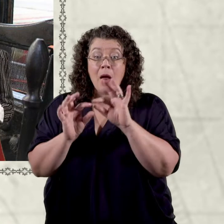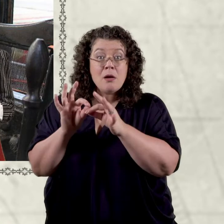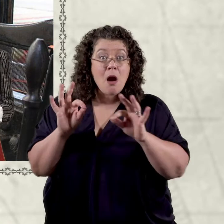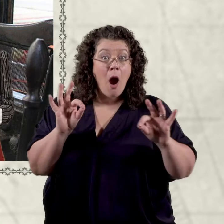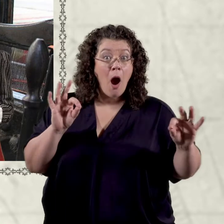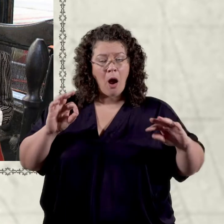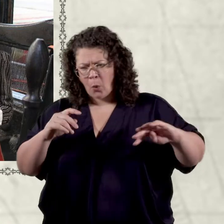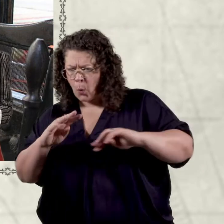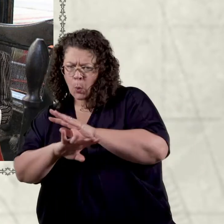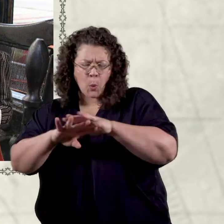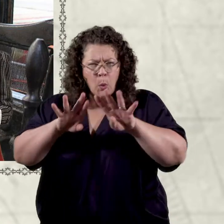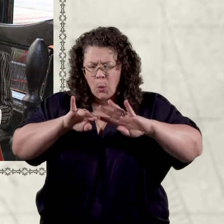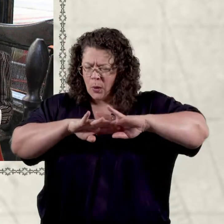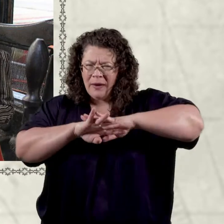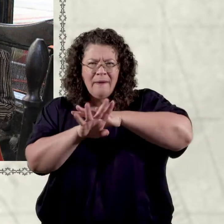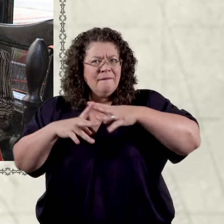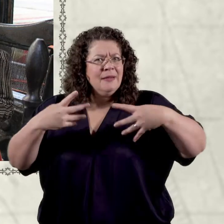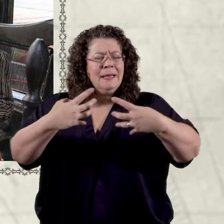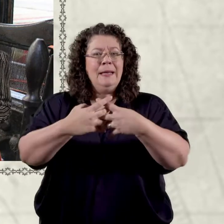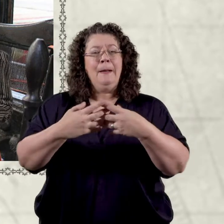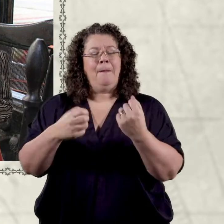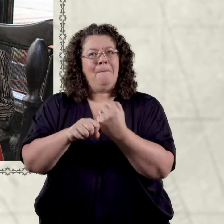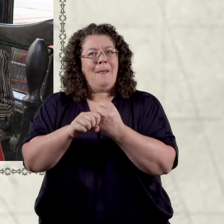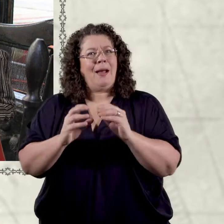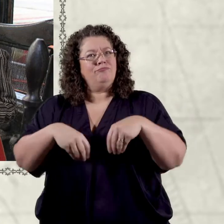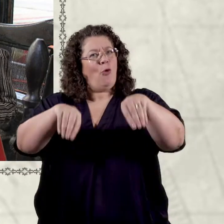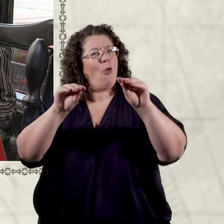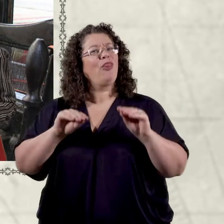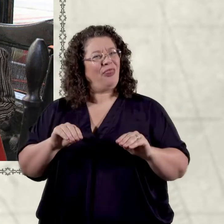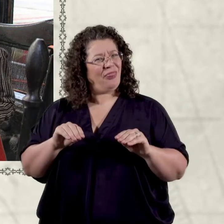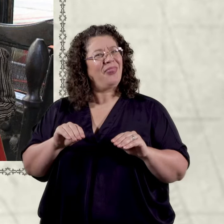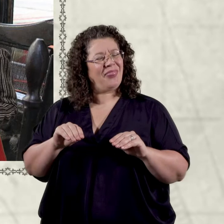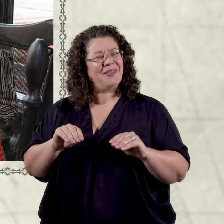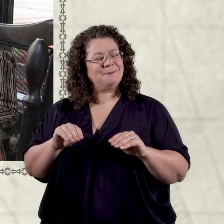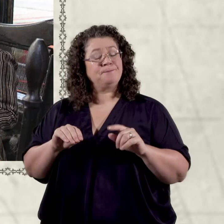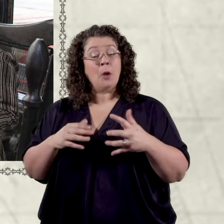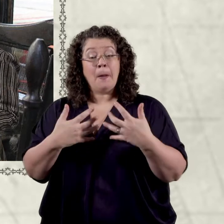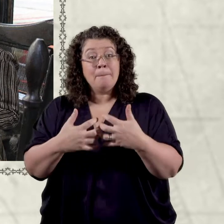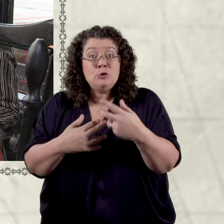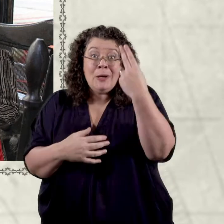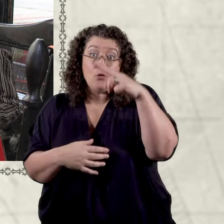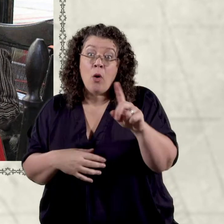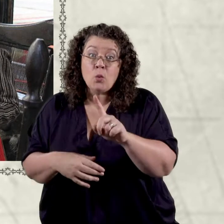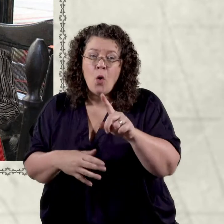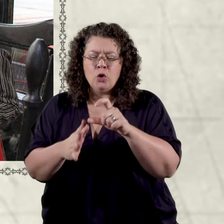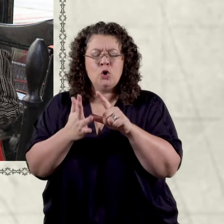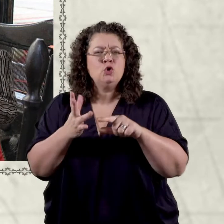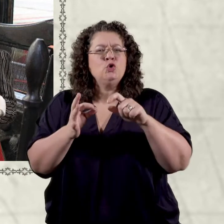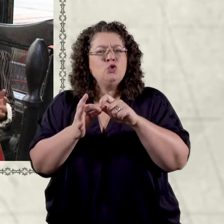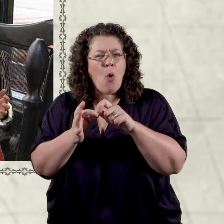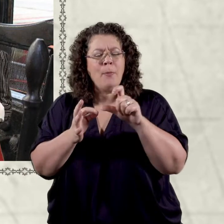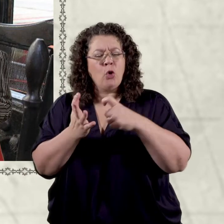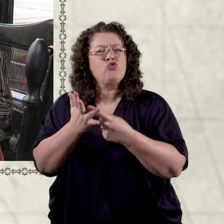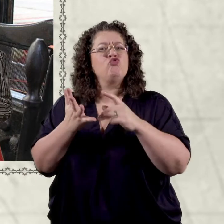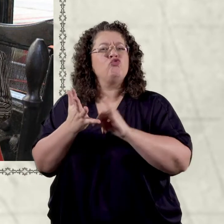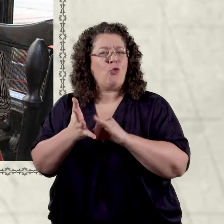hyn i wneud brethyn. Enw'r peiriant oedd yn gwneud hyn oedd y dobcross.